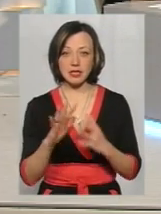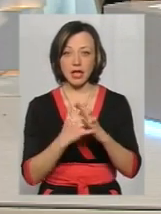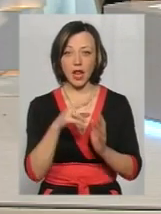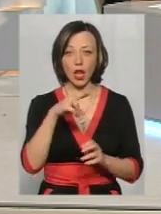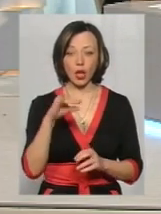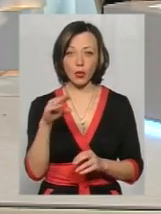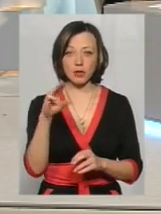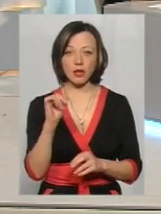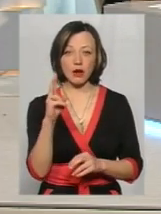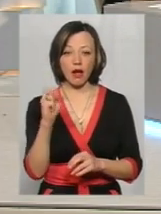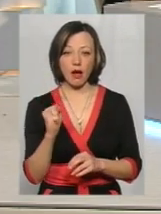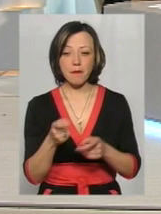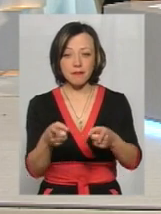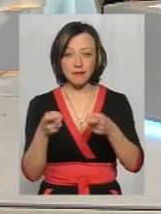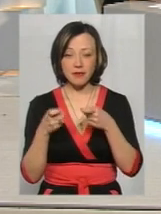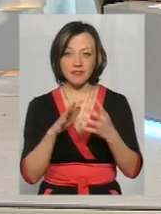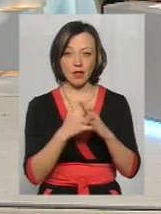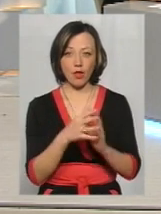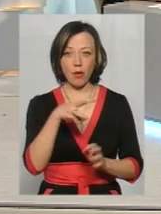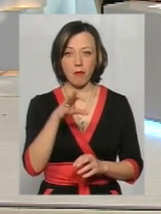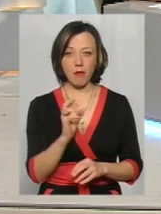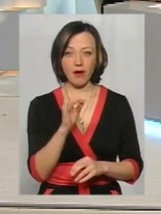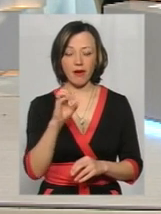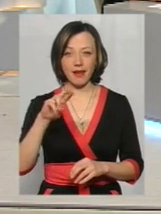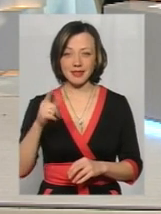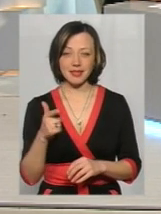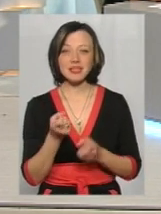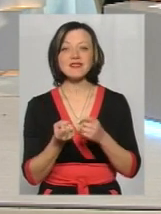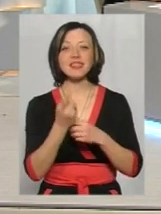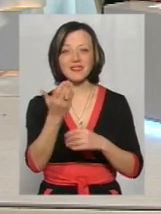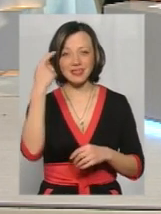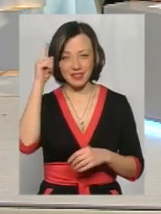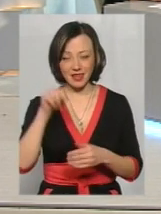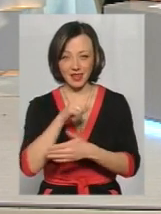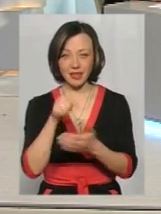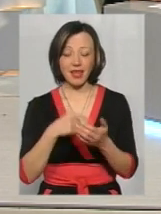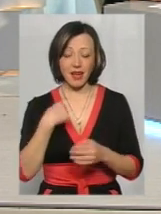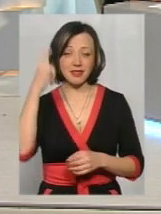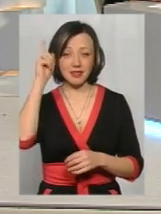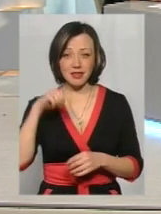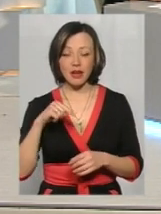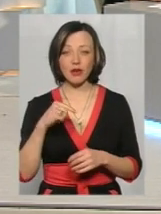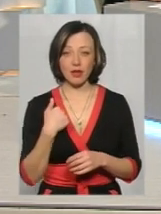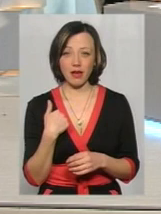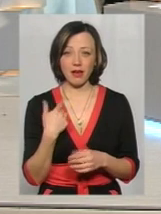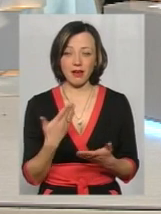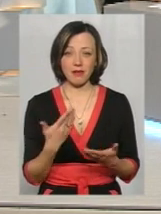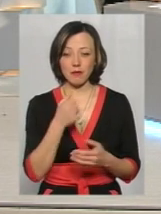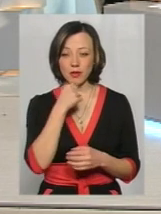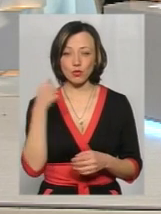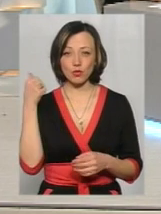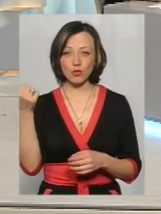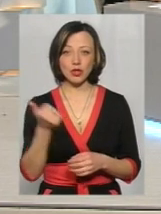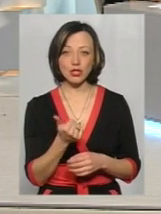їх переманили навчатися у село Мокрець. А звідки ви про це знаєте? Я знаю про це із того, що все-таки я на минулому